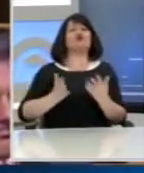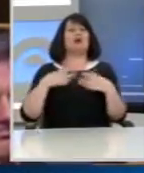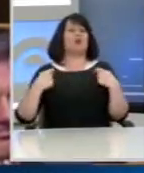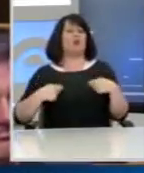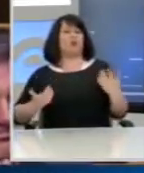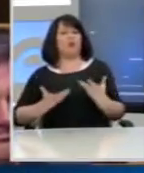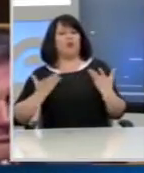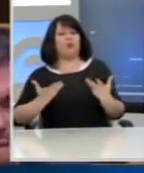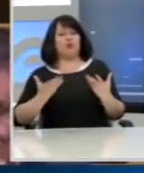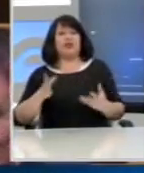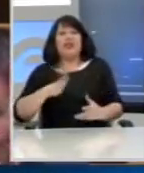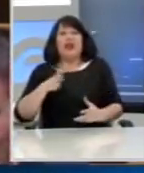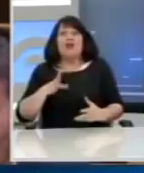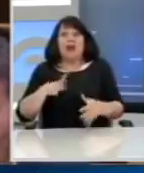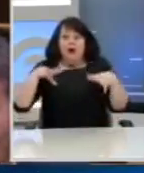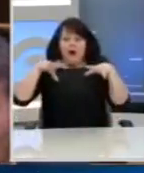μεγάλο βάσανο και καημό.